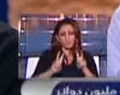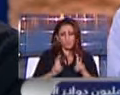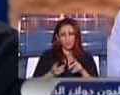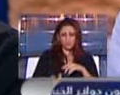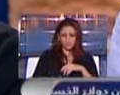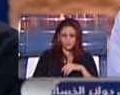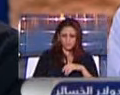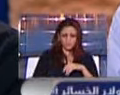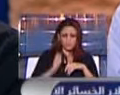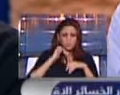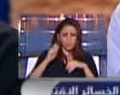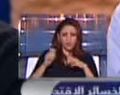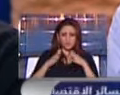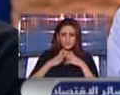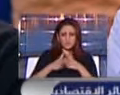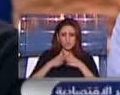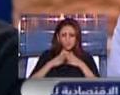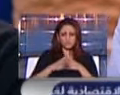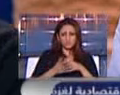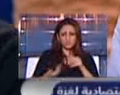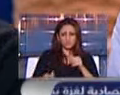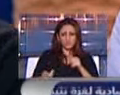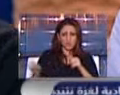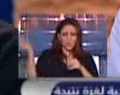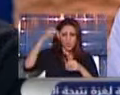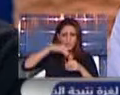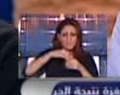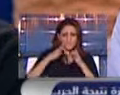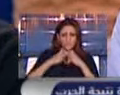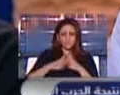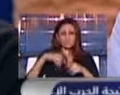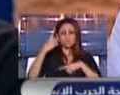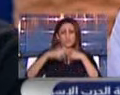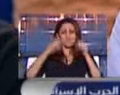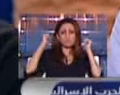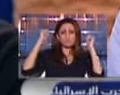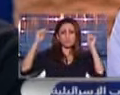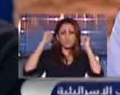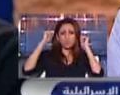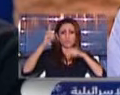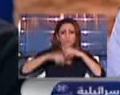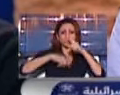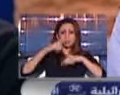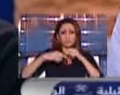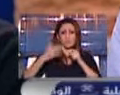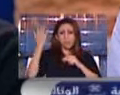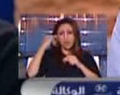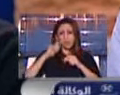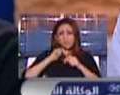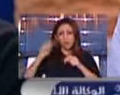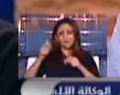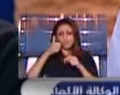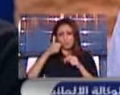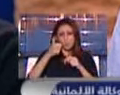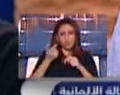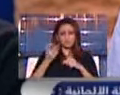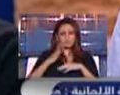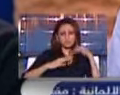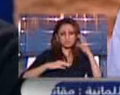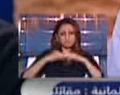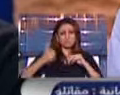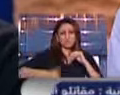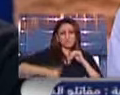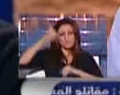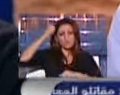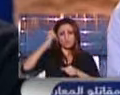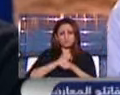حاليا محافظ السويس. الراجل ده من ساعه ما جه السويس المظاهرات بدات، كان عندنا محافظ كفء عمل انجازات